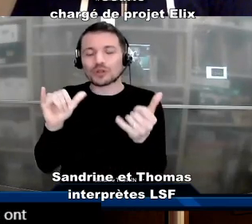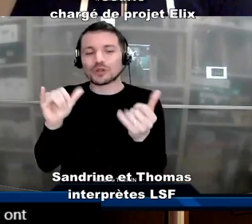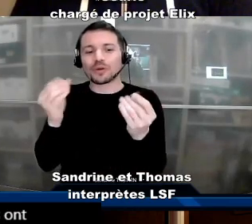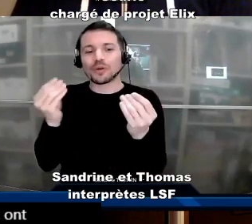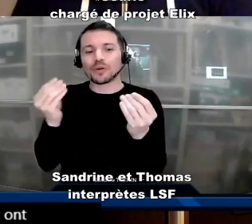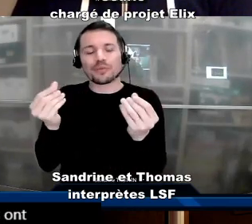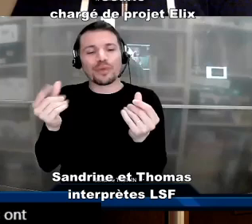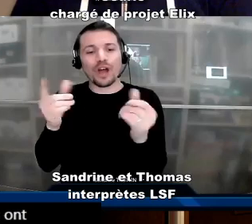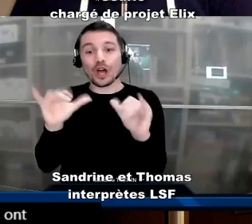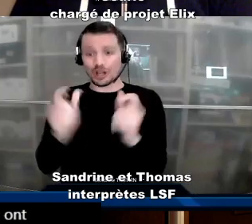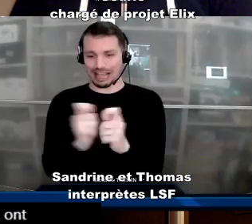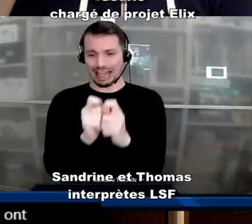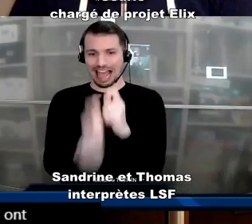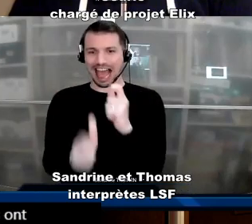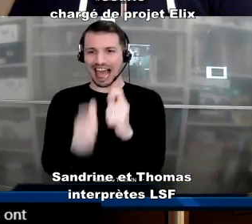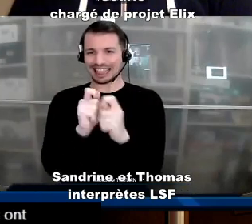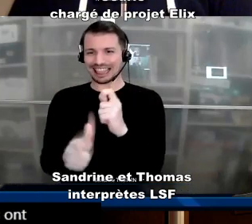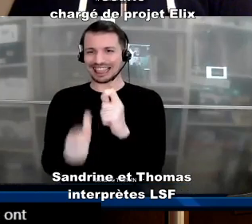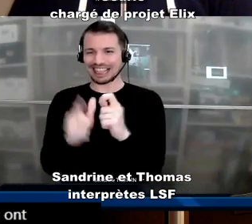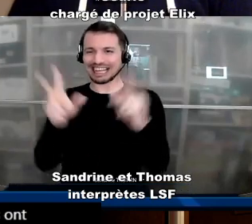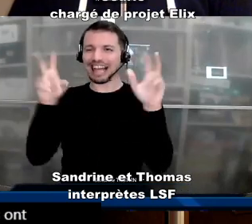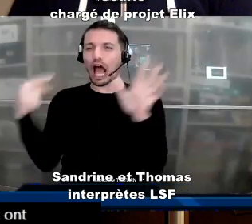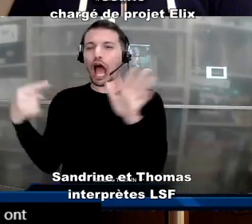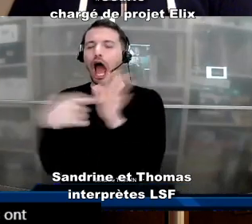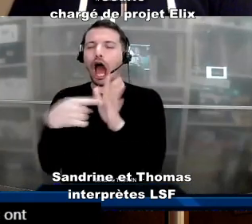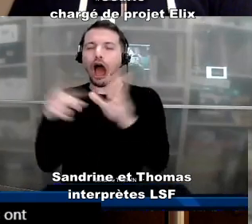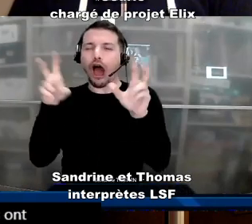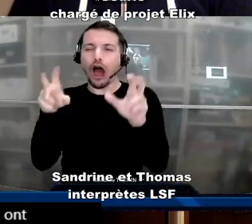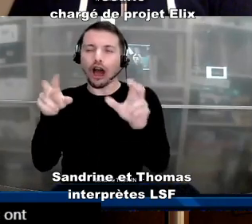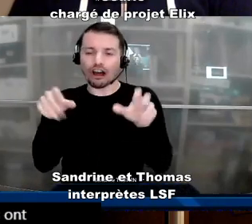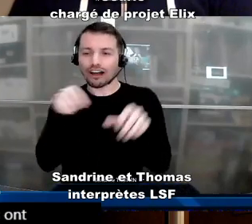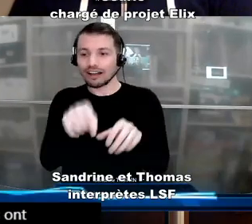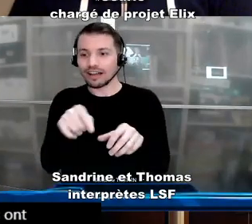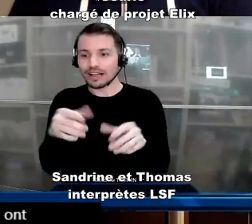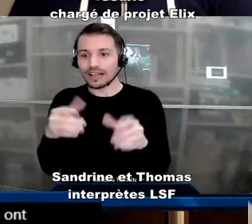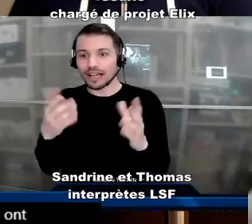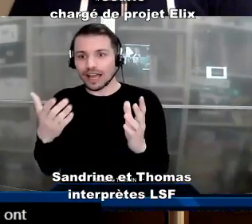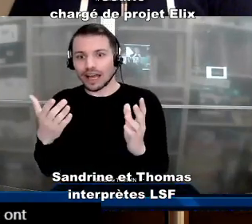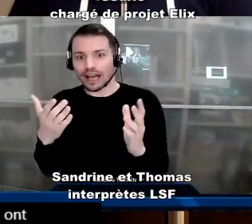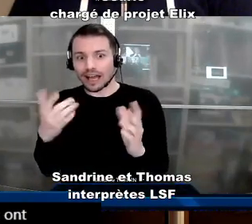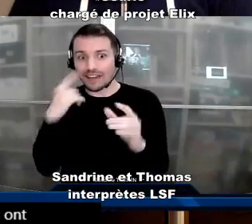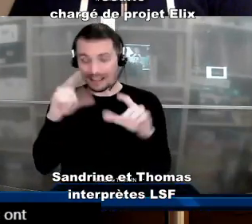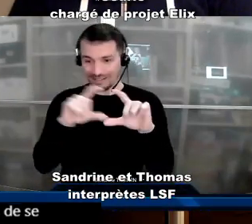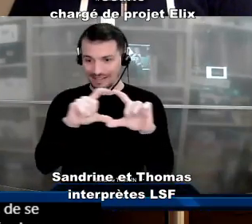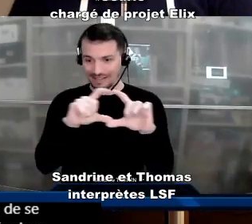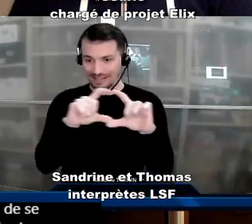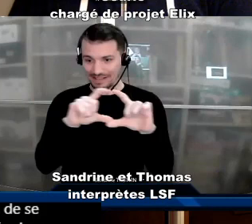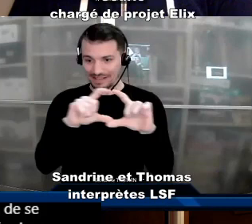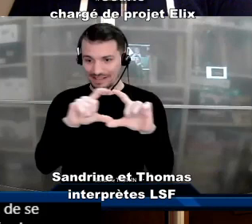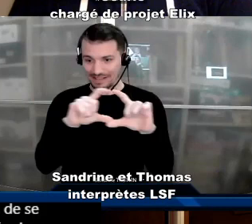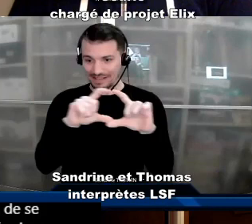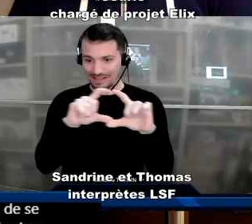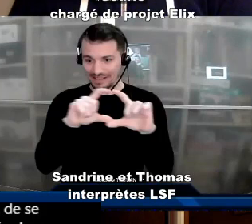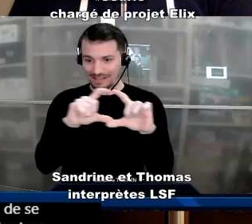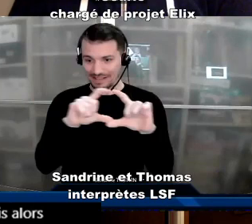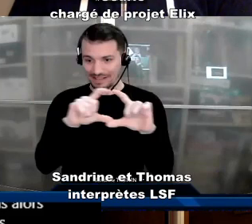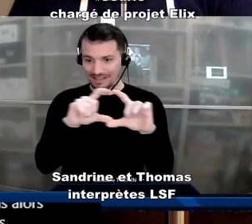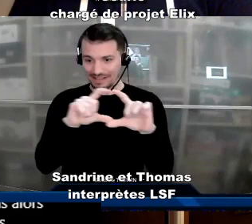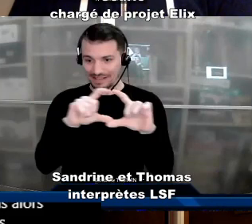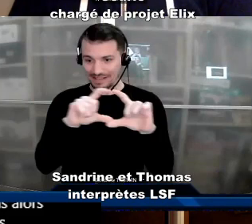le jeu de cartes « C'était quand ?» où en fait, c'est quelque chose avec une frise chronologique. Fanny, tu pourras peut-être l'expliquer beaucoup mieux que moi.